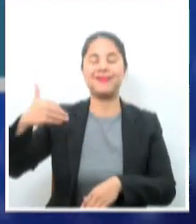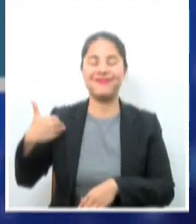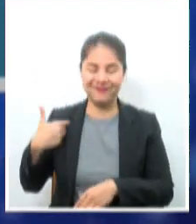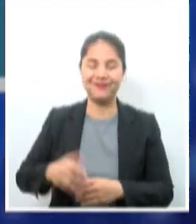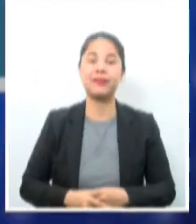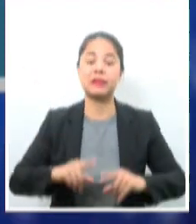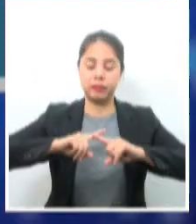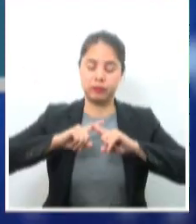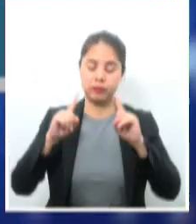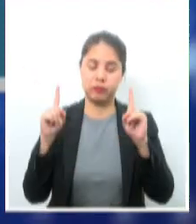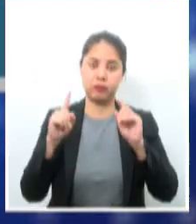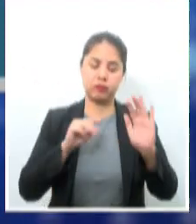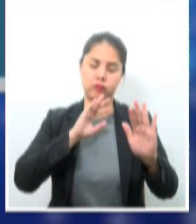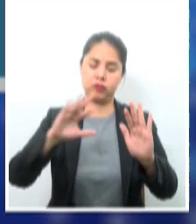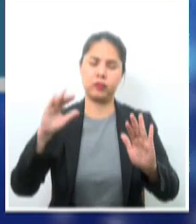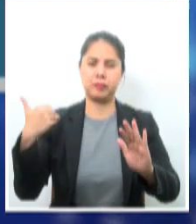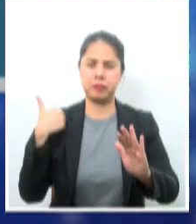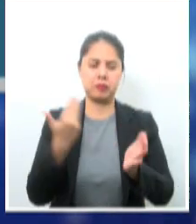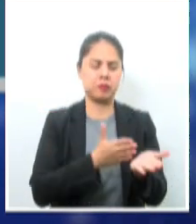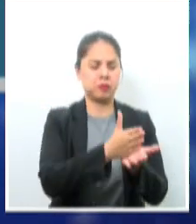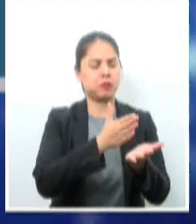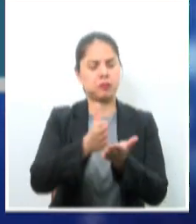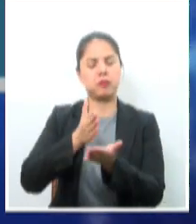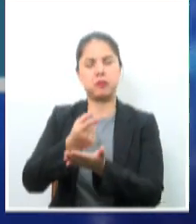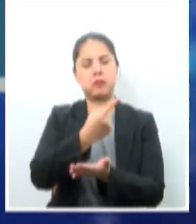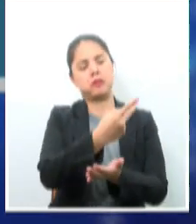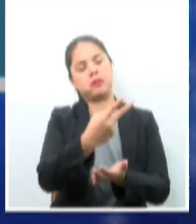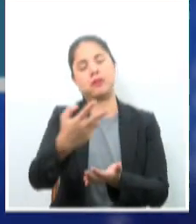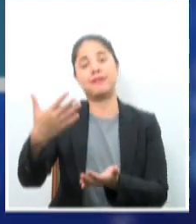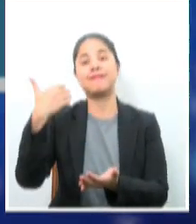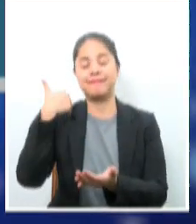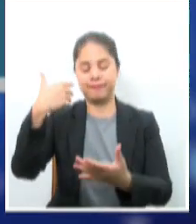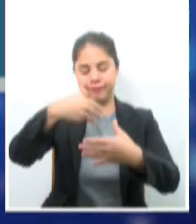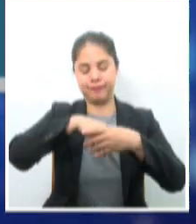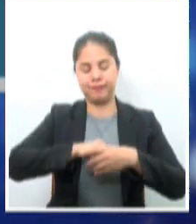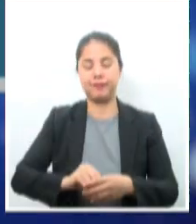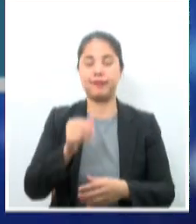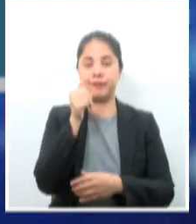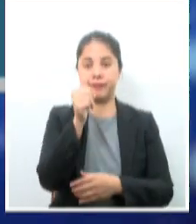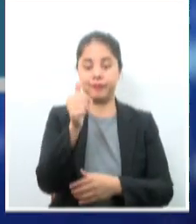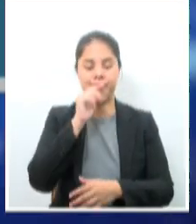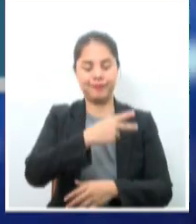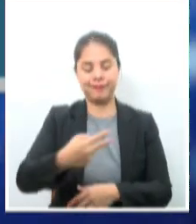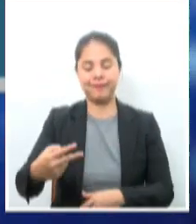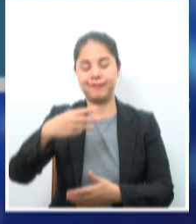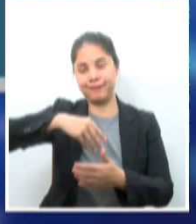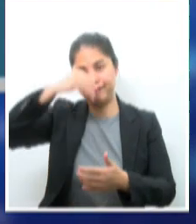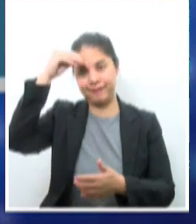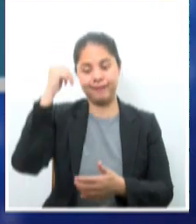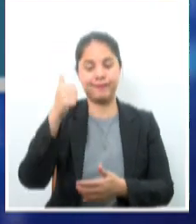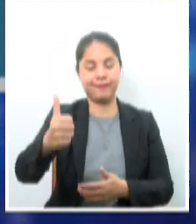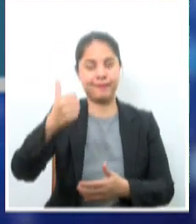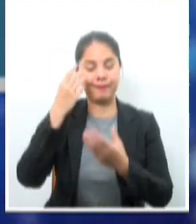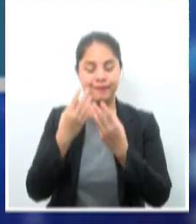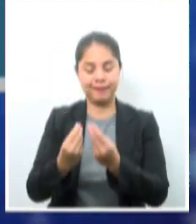อนแต่เพียงแต่ว่าแต่ละคนอาจจะมี1ด้าน2ด้านหรือมากกว่านั้นนะครับก็สามารถเป็นไปได้ไม่ว่าจะเป็นด้านของภาษาคณิตศาสตร์วิทยาศ